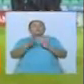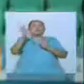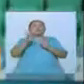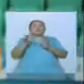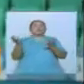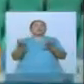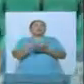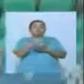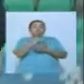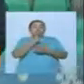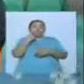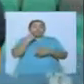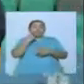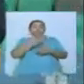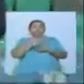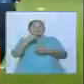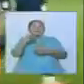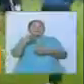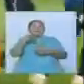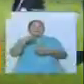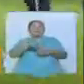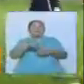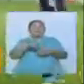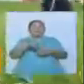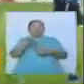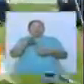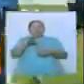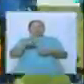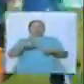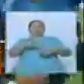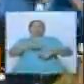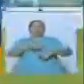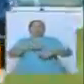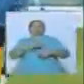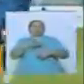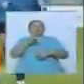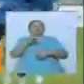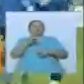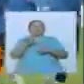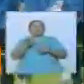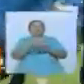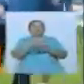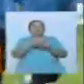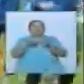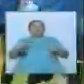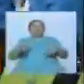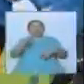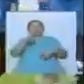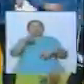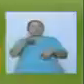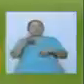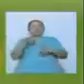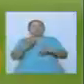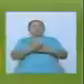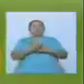тұр. Бұл топта Дания 22 ұпай жинап, құрлықтық доданың финалдық сатысына бір тур бұрын жолдама алды. Ал Словения құрамасының